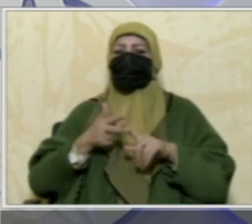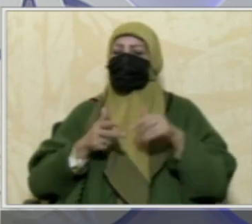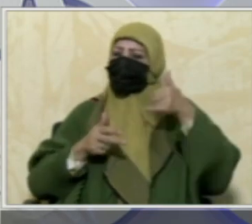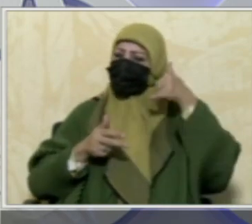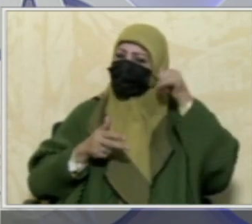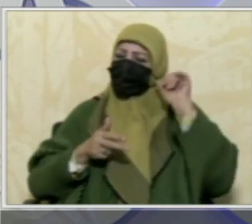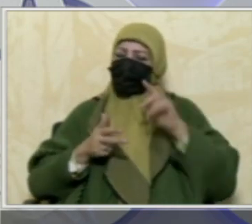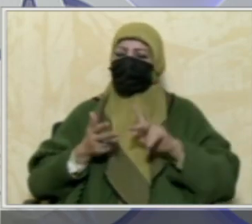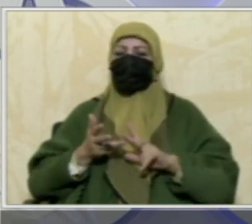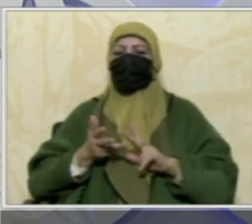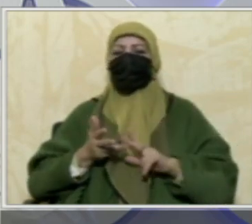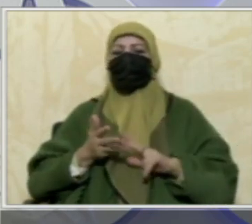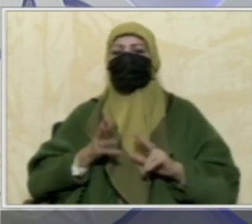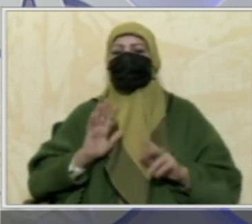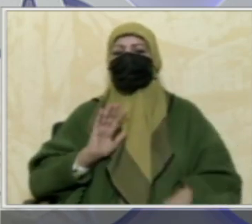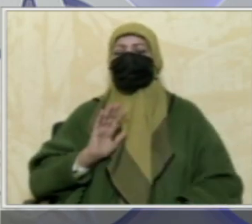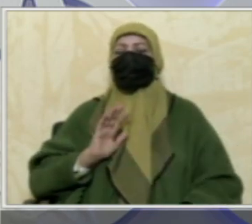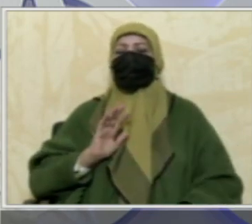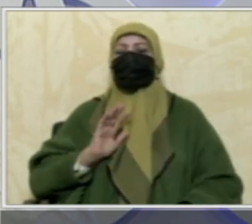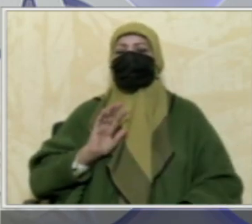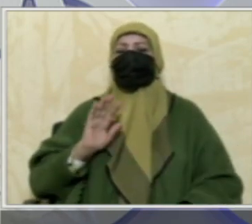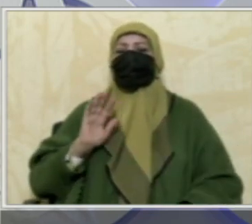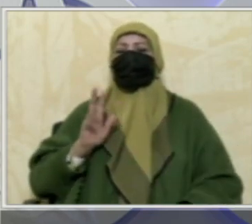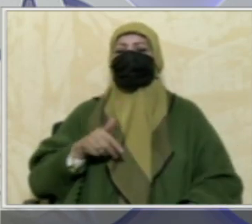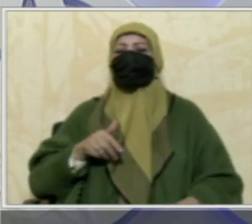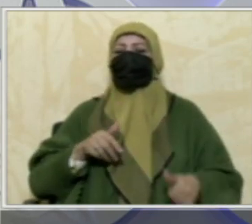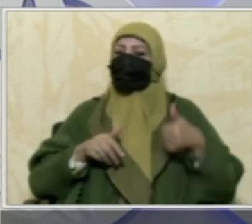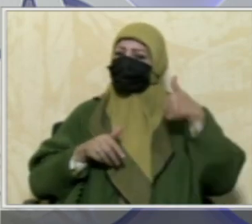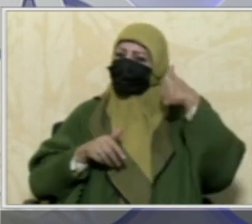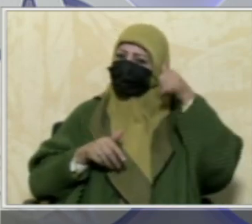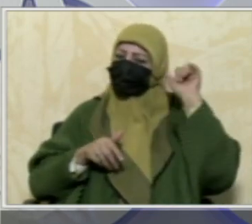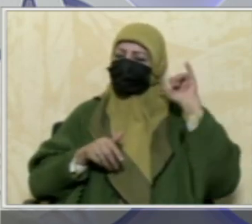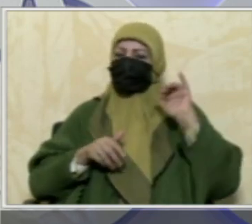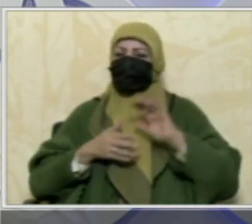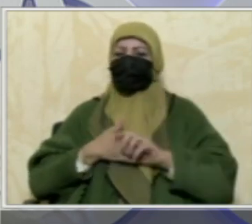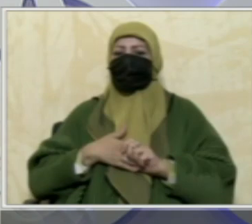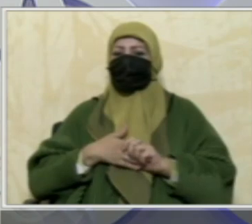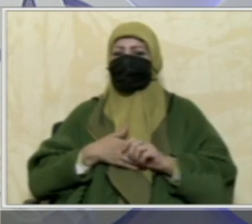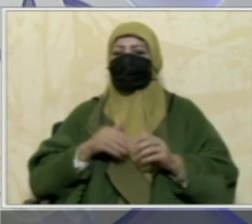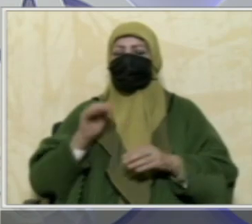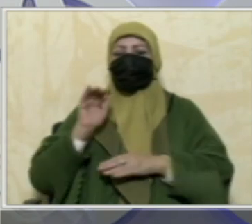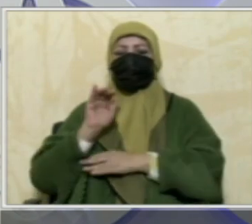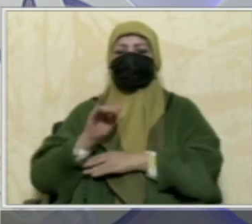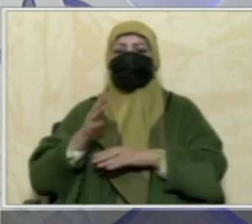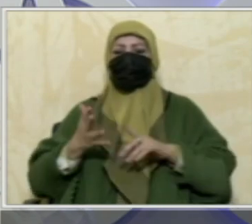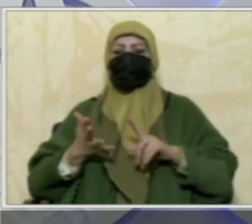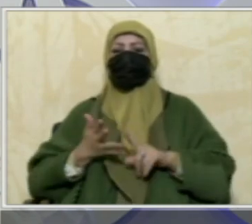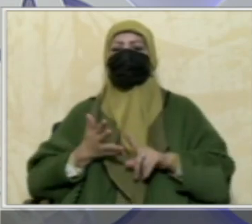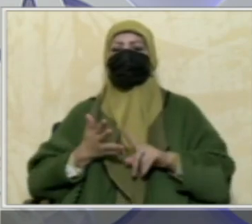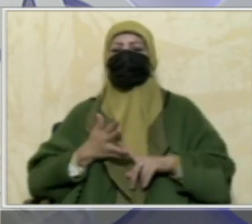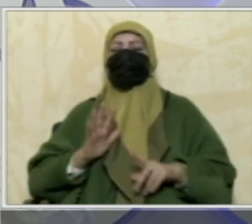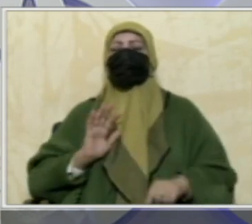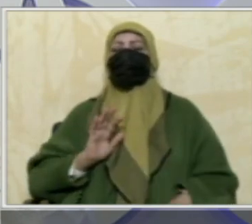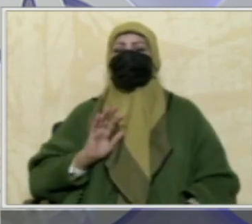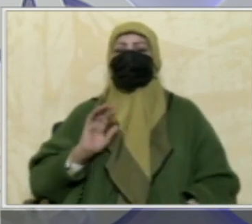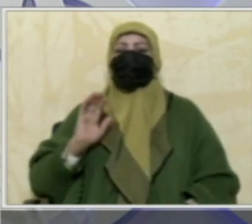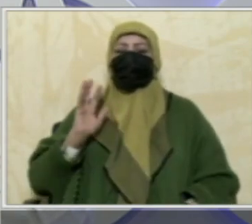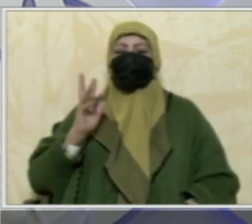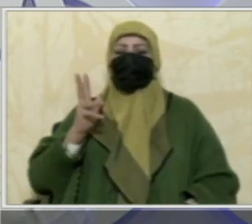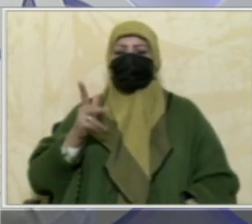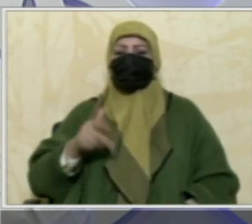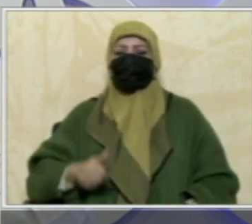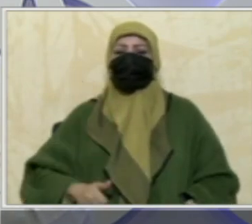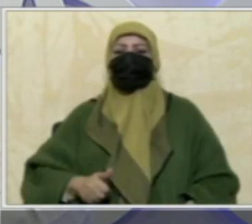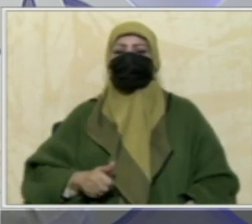ثم البقر ثم الابل ثم الابل والمراتب عندهم سته عشره مرتبه